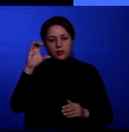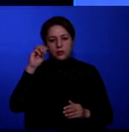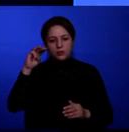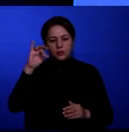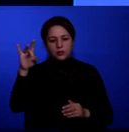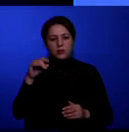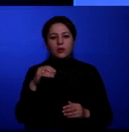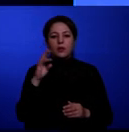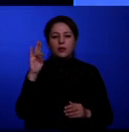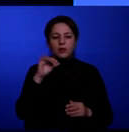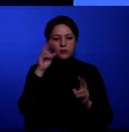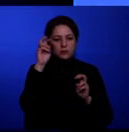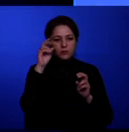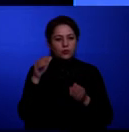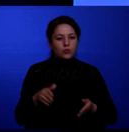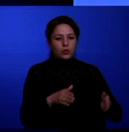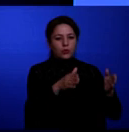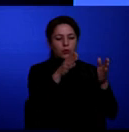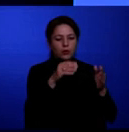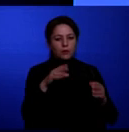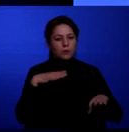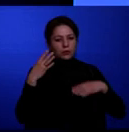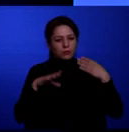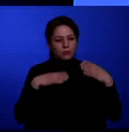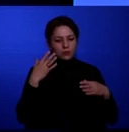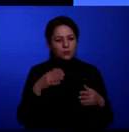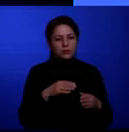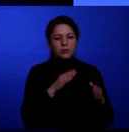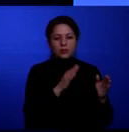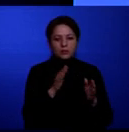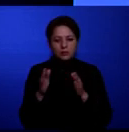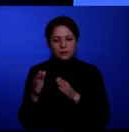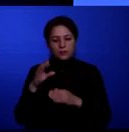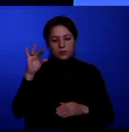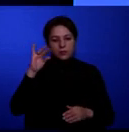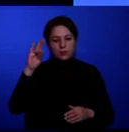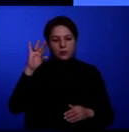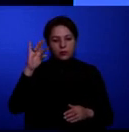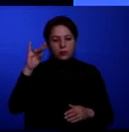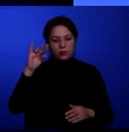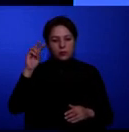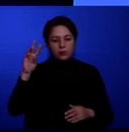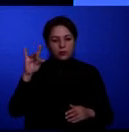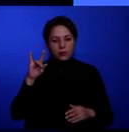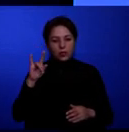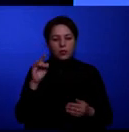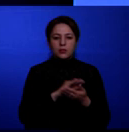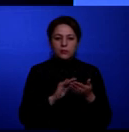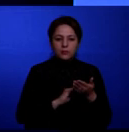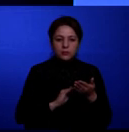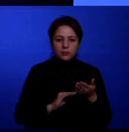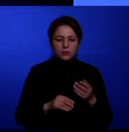пожалуйста ребятки потренируйтесь составлять синонимы и запишите синонимы к слову